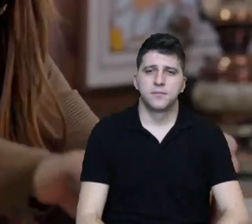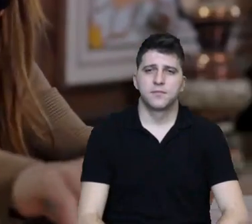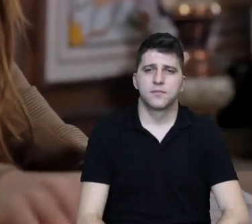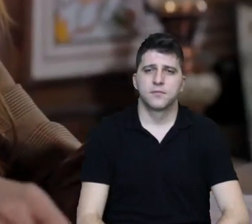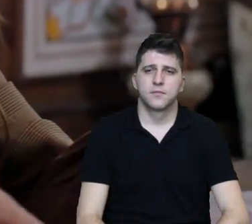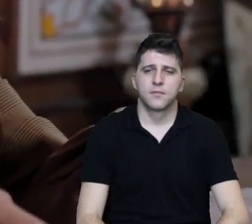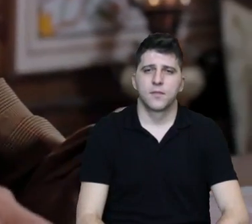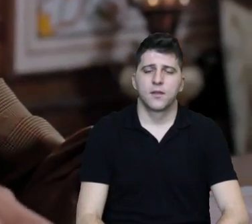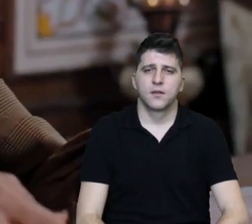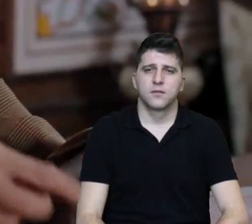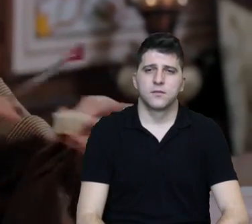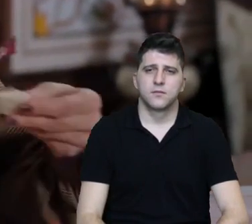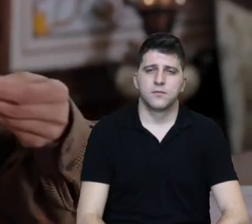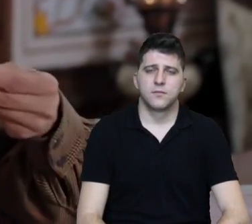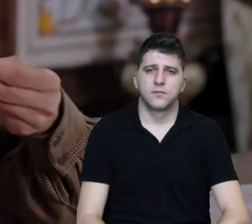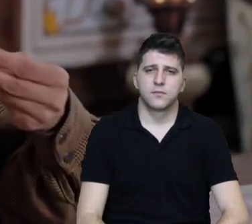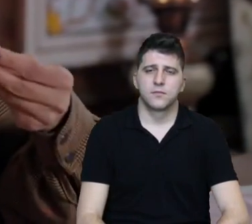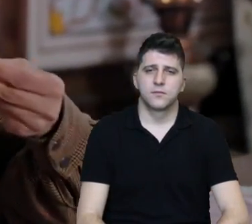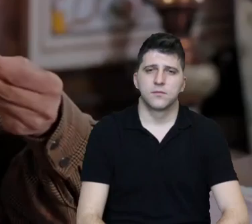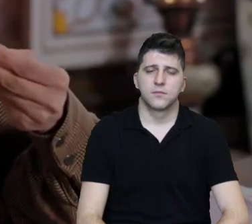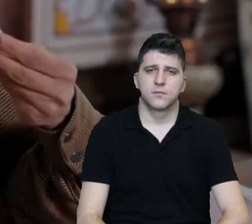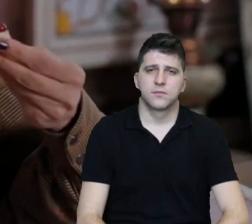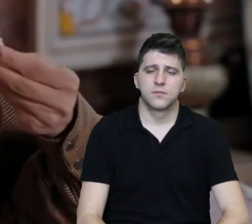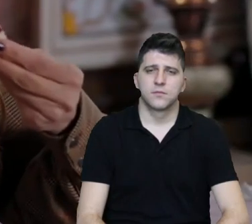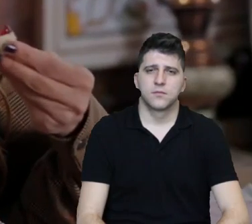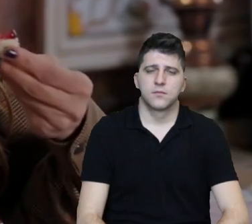ekmek koparıp bıçakla reçel sürmeye koyuldu.